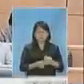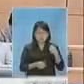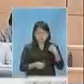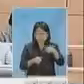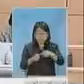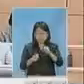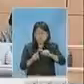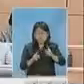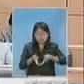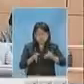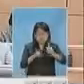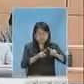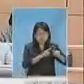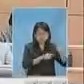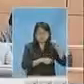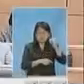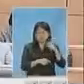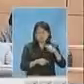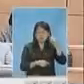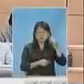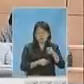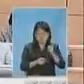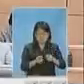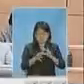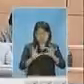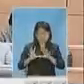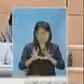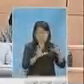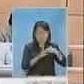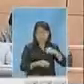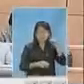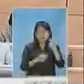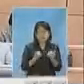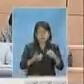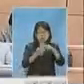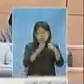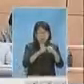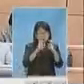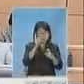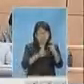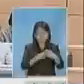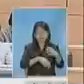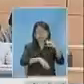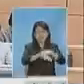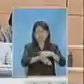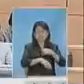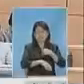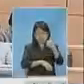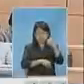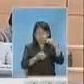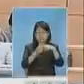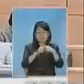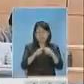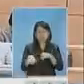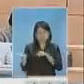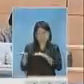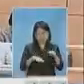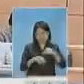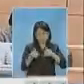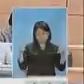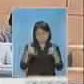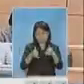ไม่นี่คือข้อเท็จจริงแต่ถ้าจะเอาเรื่องนี้ดำเนินคดีกับผมไม่มีปัญหาครับก็พร้อมสู้คดีอยู่